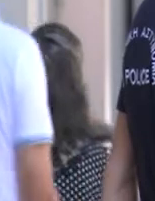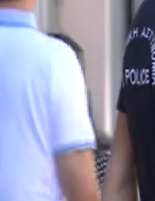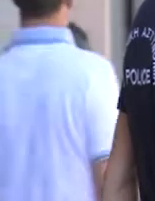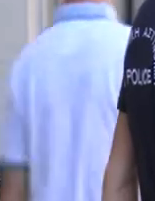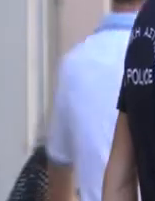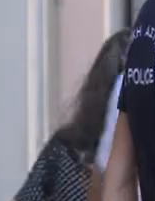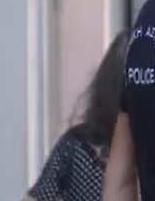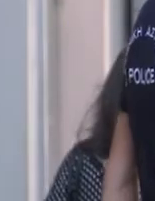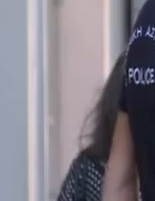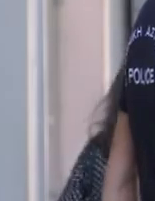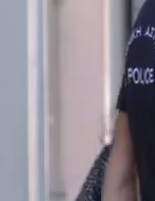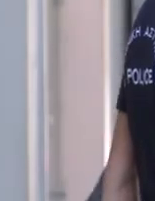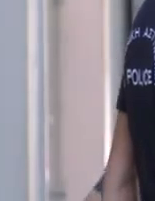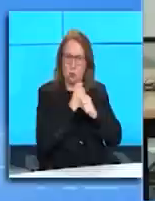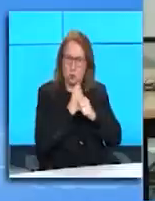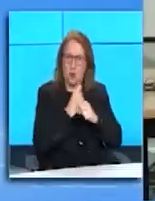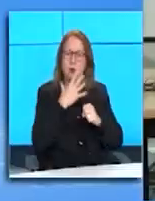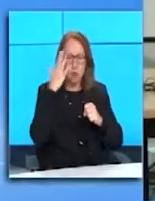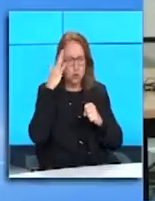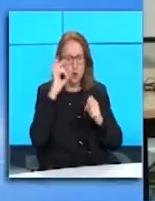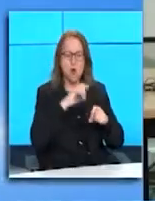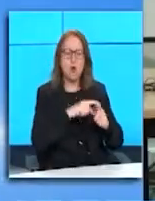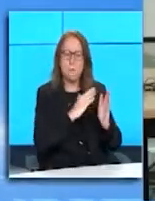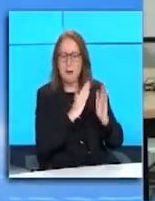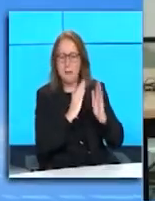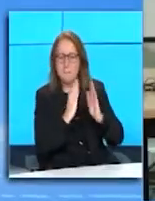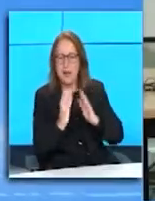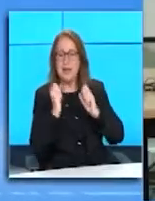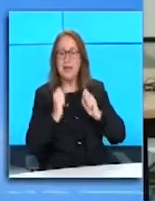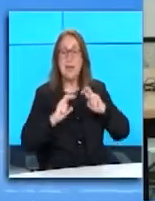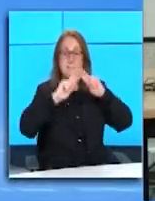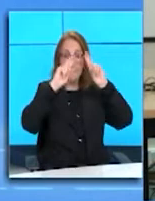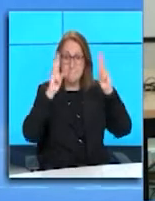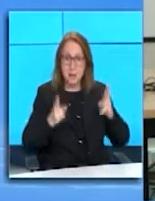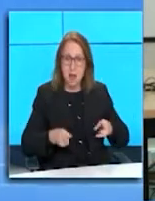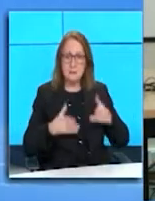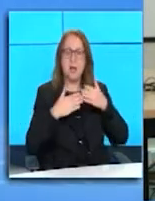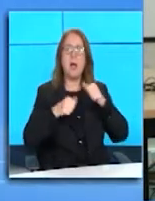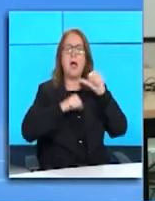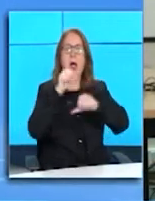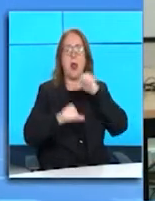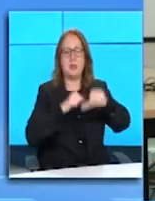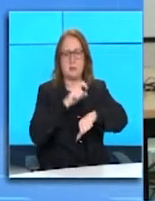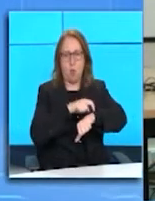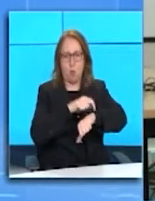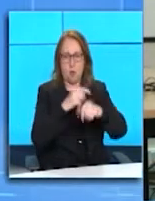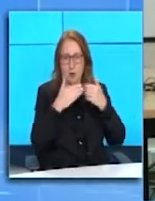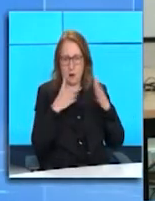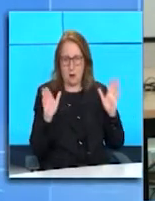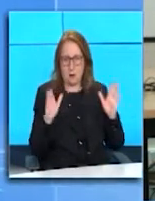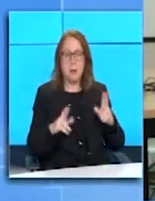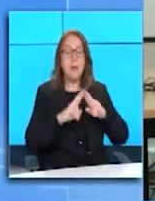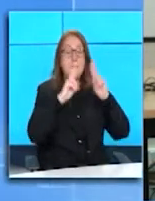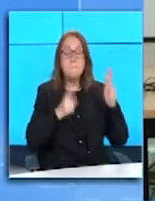και ο νόμιμος κάτοχος του πιστοποιητικού. Αποποιείται το ωράριο των καταστημάτων του λιανικού εμπορίου στα αστικά κέντρα. Ειδικότερα, τα καταστήματα λιανικού